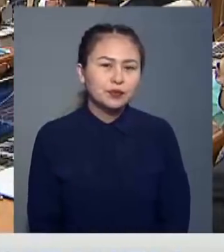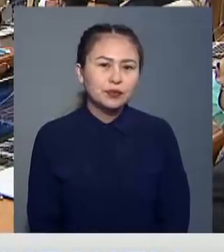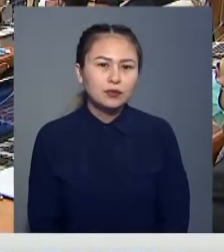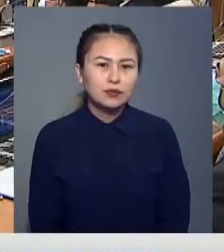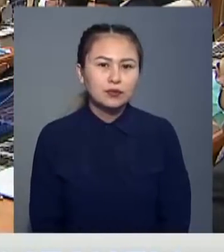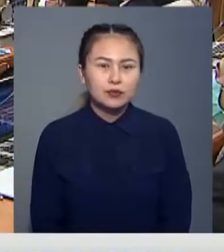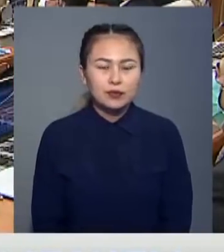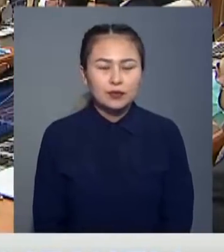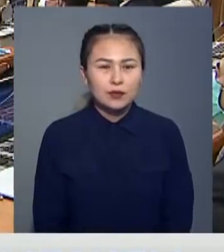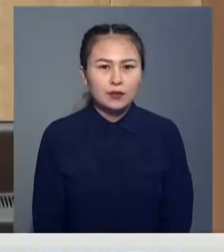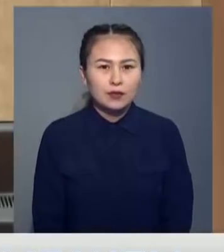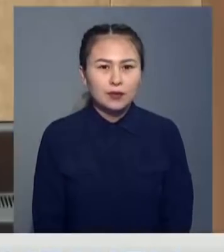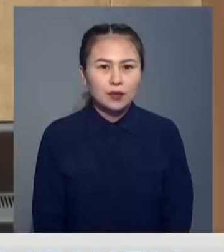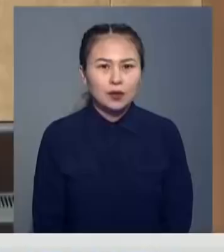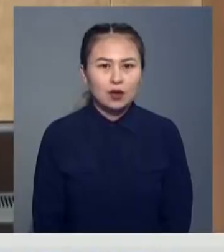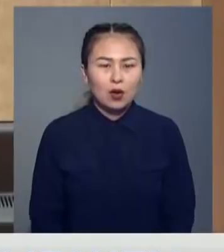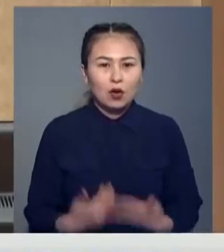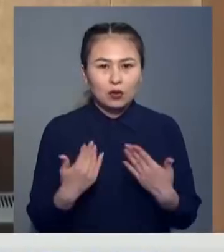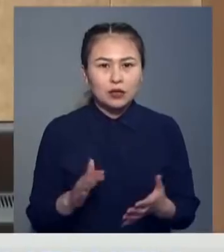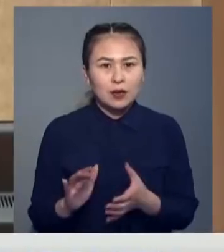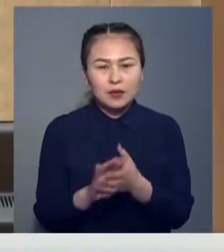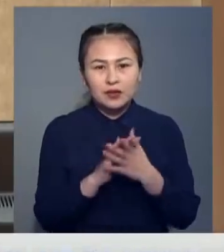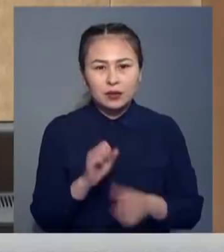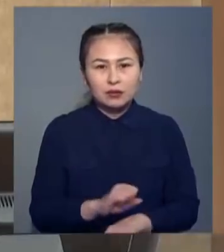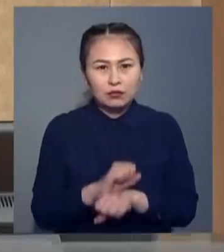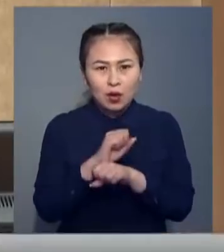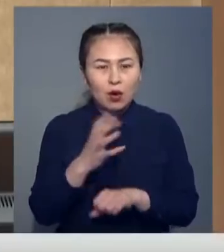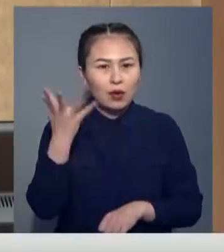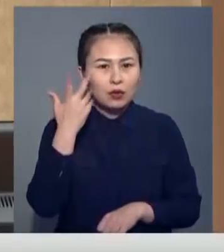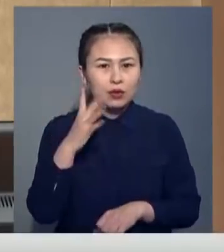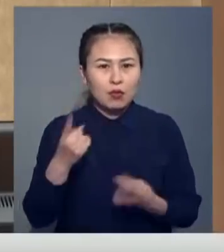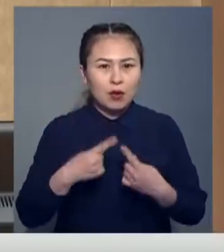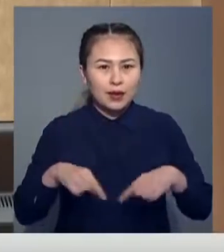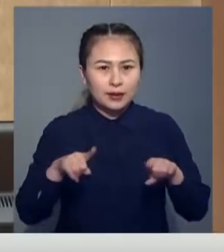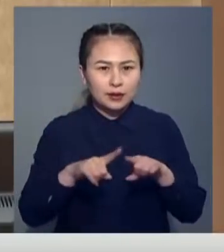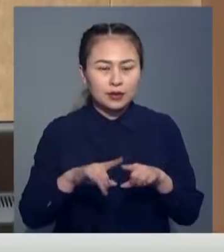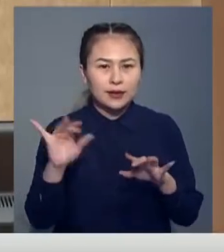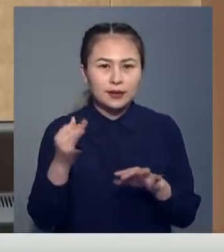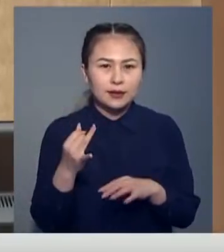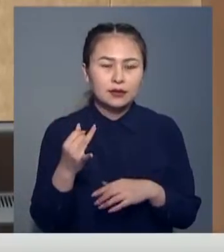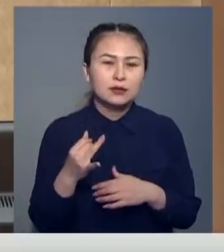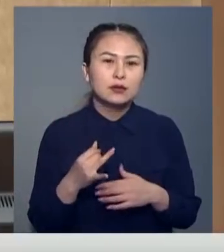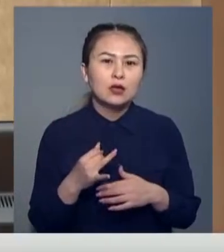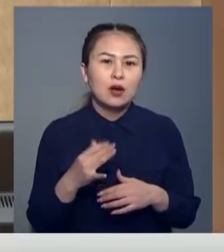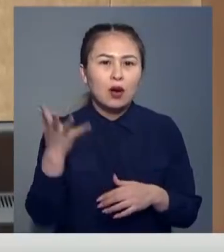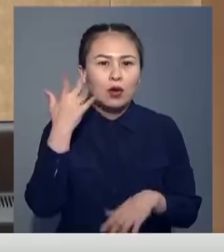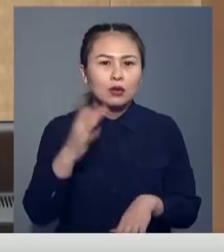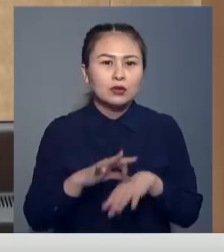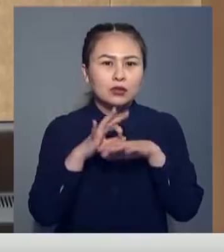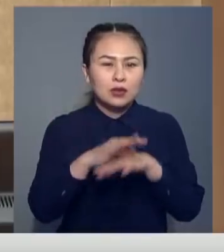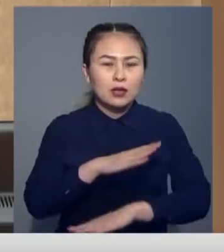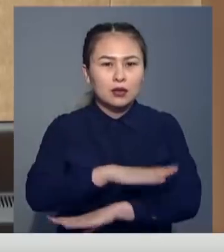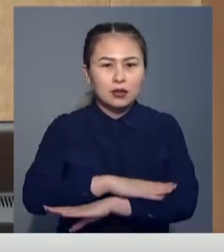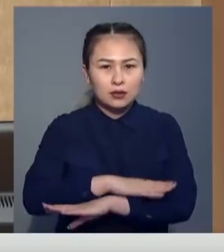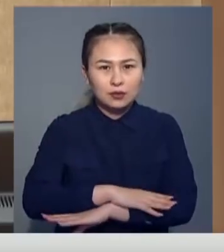жасалмақ. Осы бейбіт жиындарды ұйымдастыру және өткізу тәртібіне